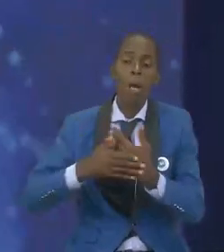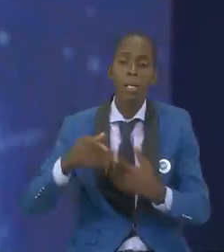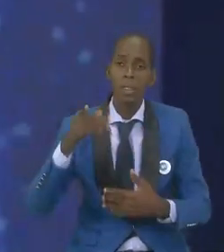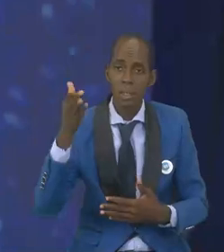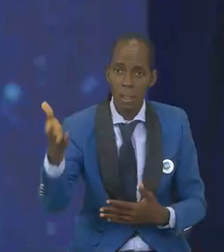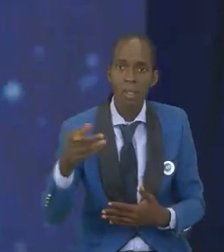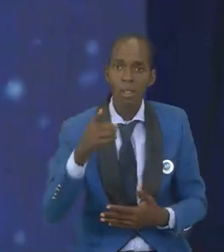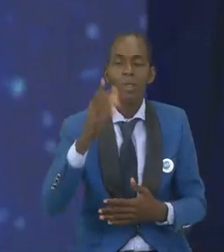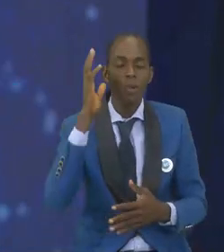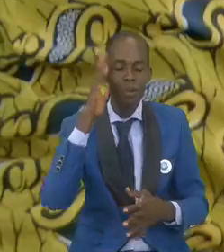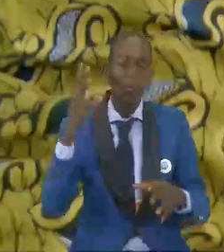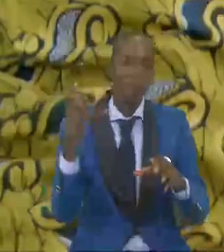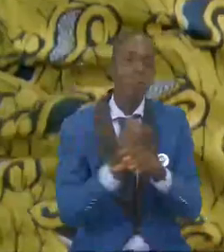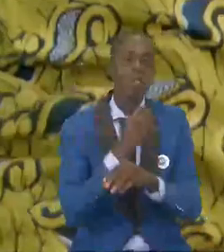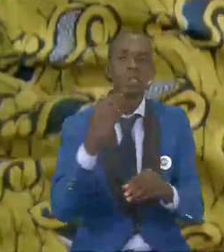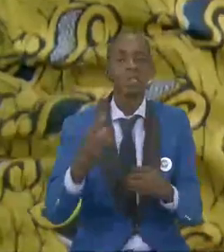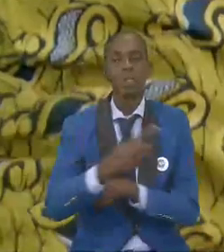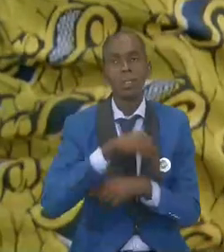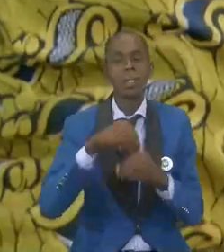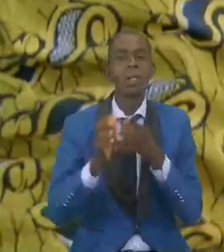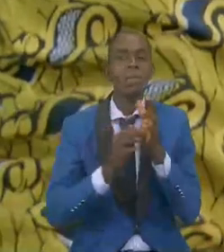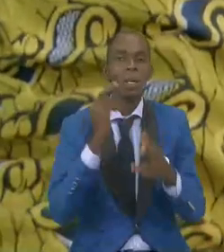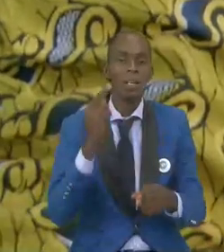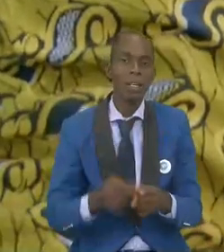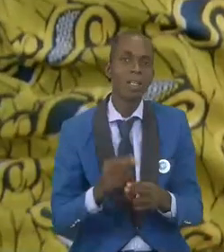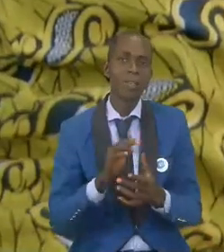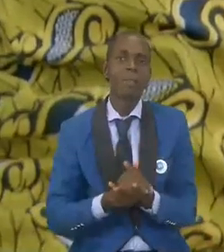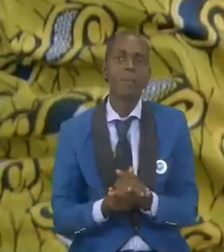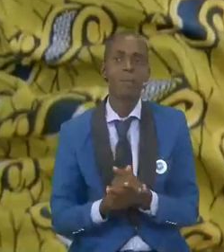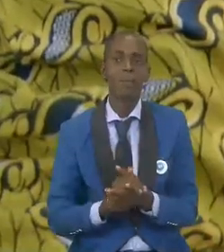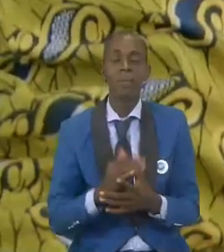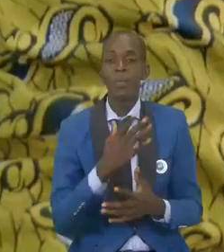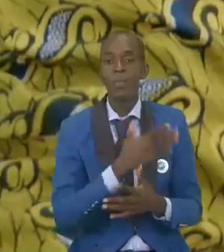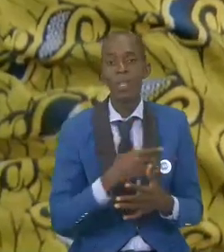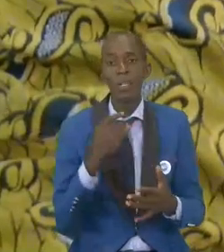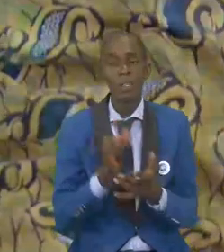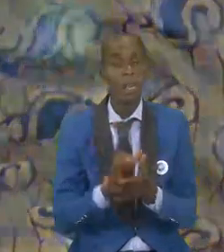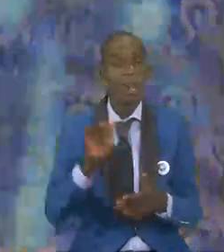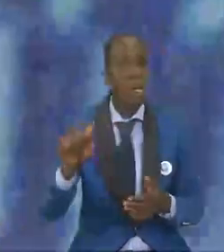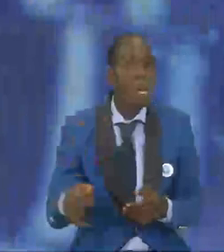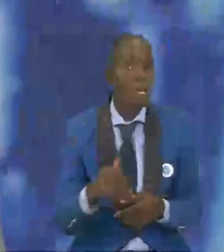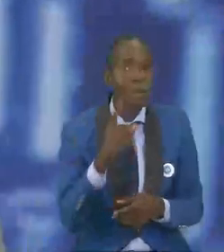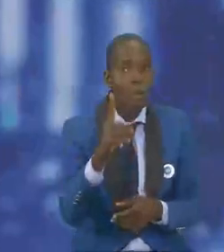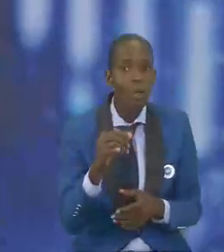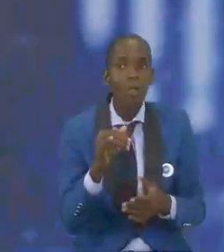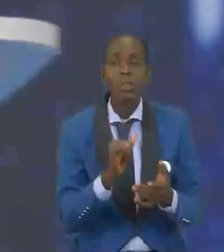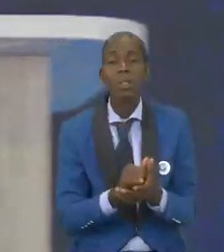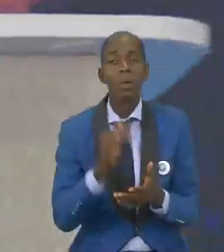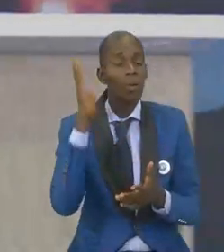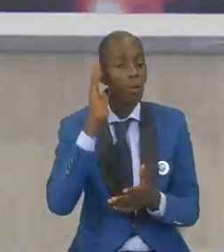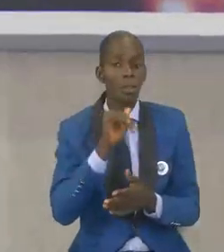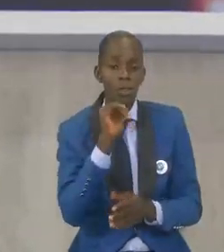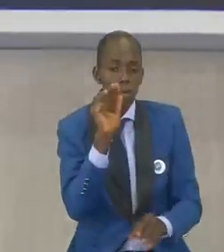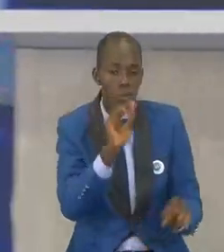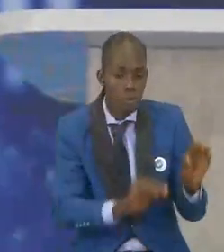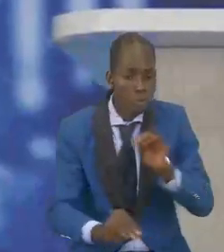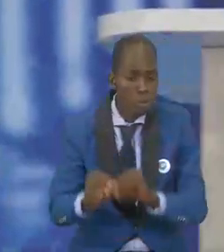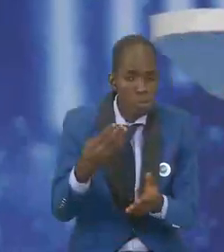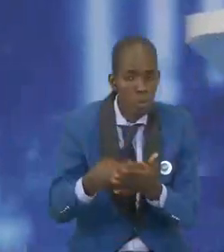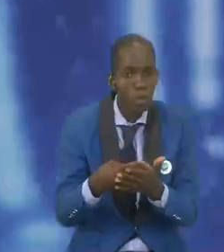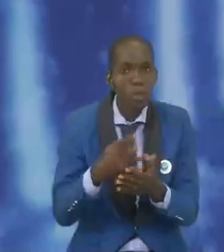si son têtu montrent que toi tu es têtu retour là-bas et tu vas remporter le combat ils disent ah